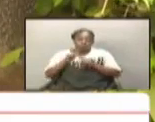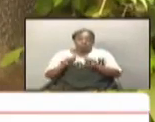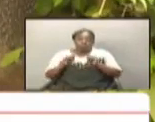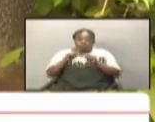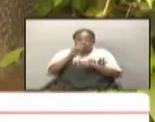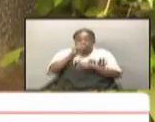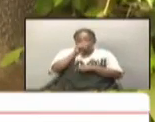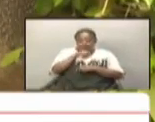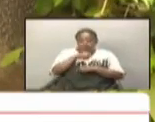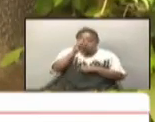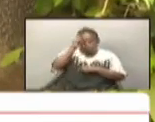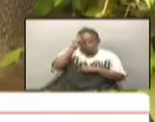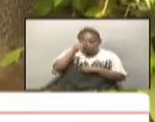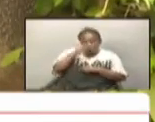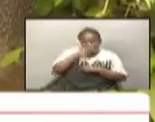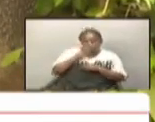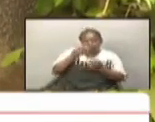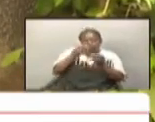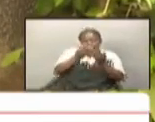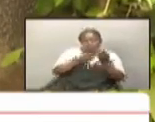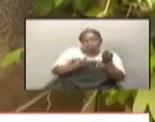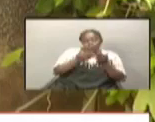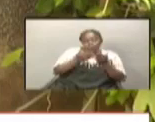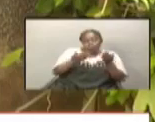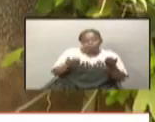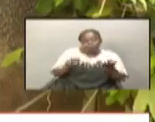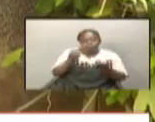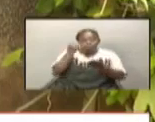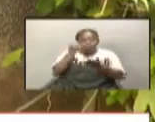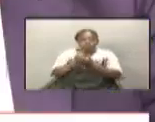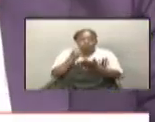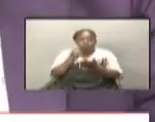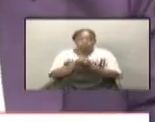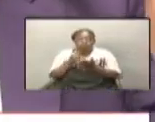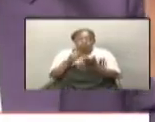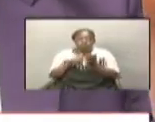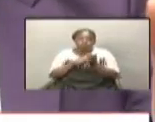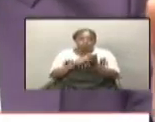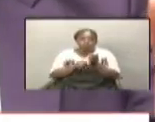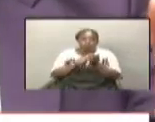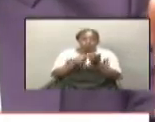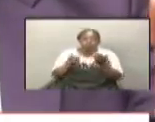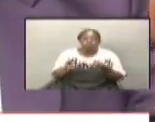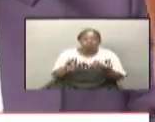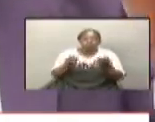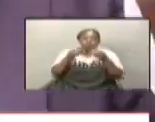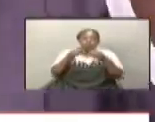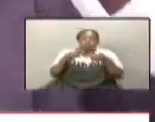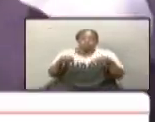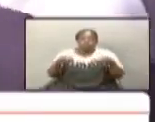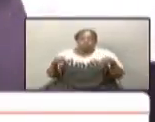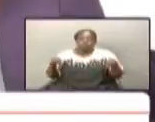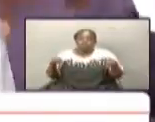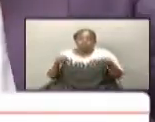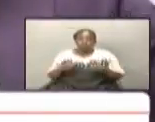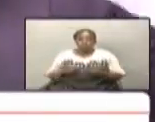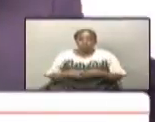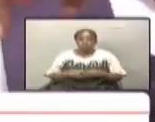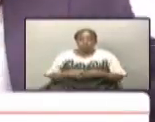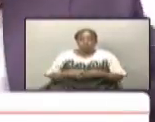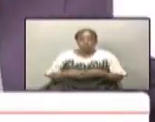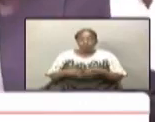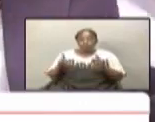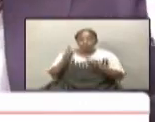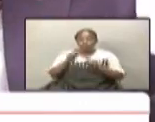n'enkoko, ow'embuzi, ab'amatooke, ab'amaido, ebidandaali. Oba ku ssekukkulu nga